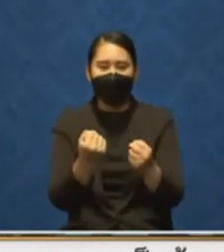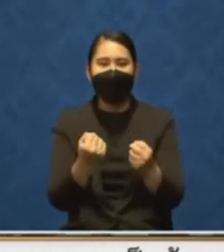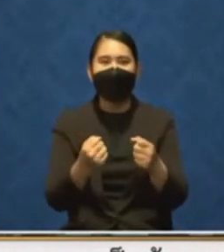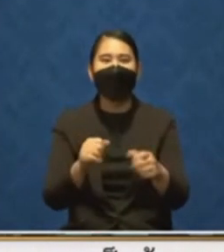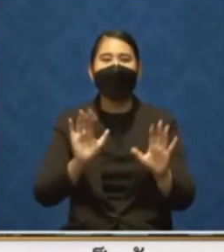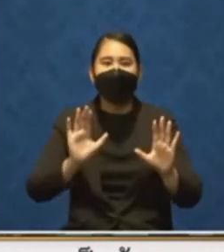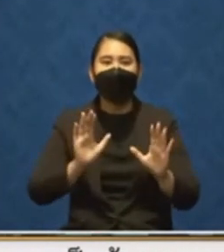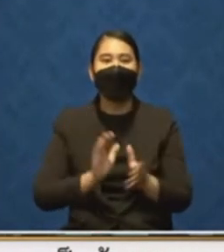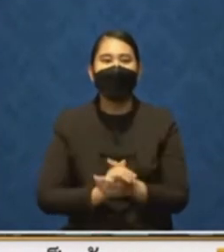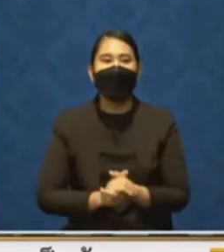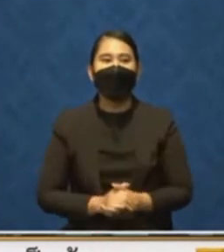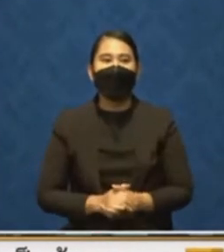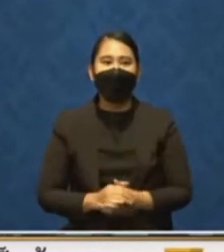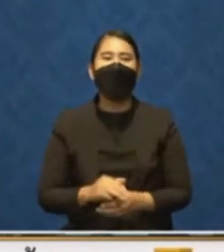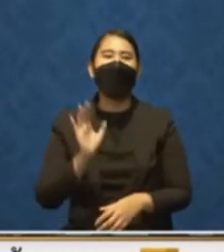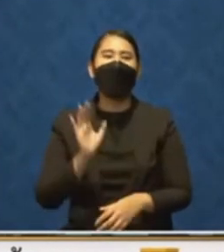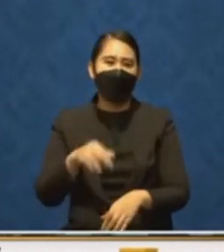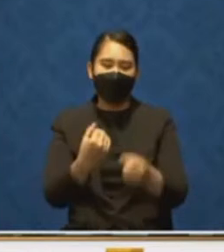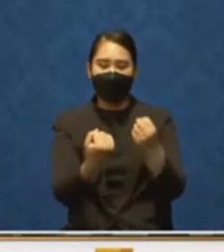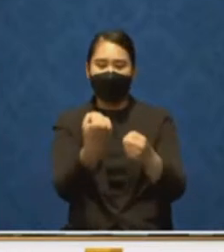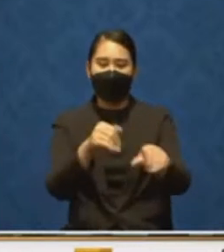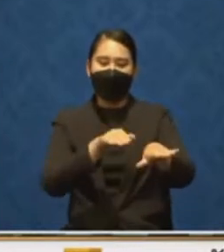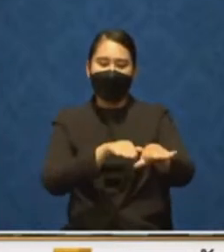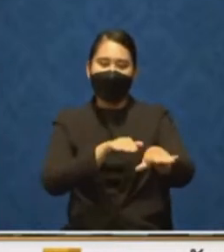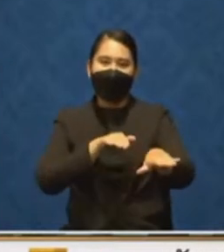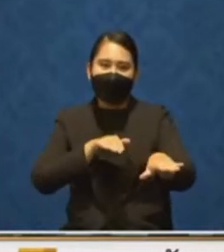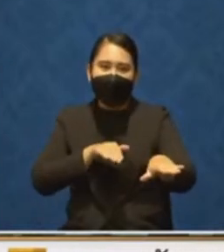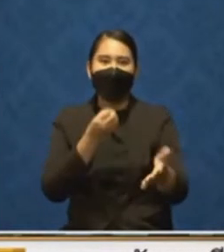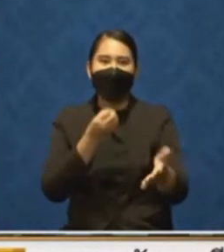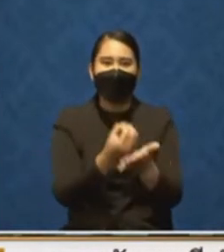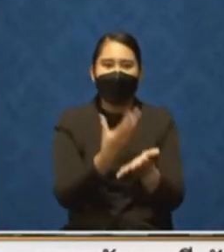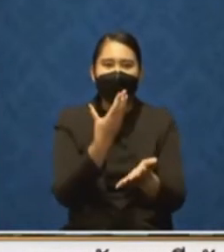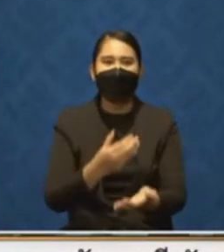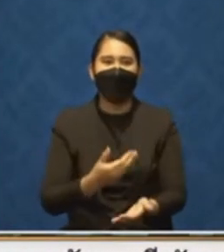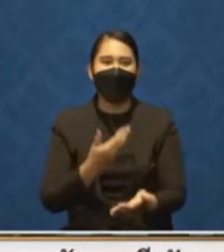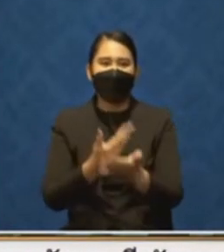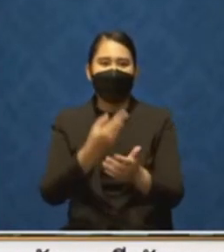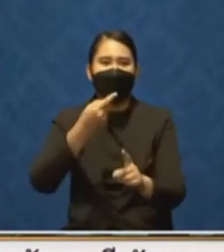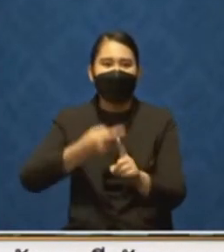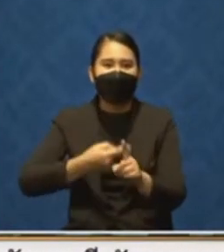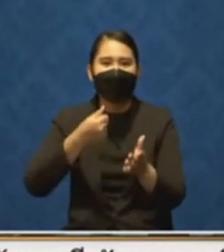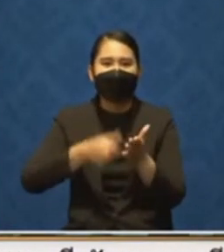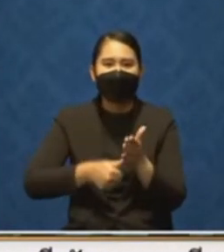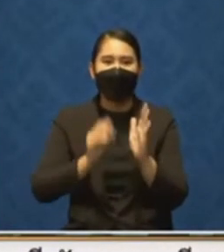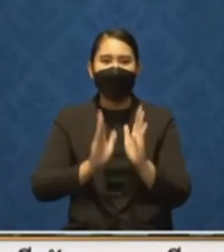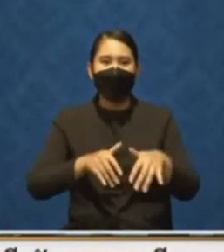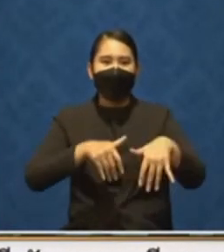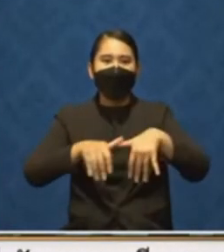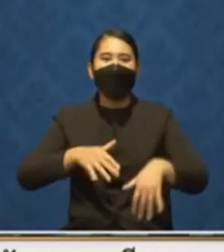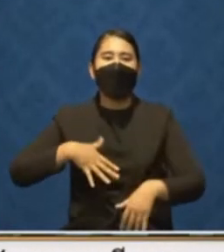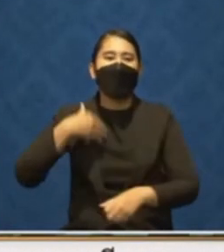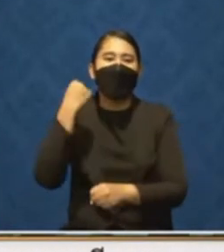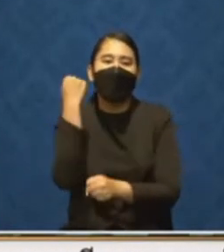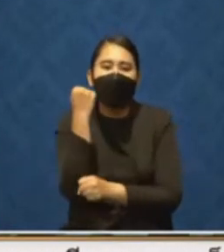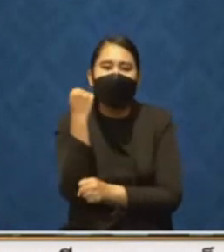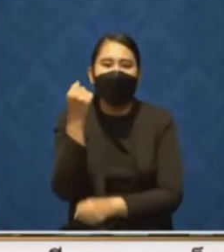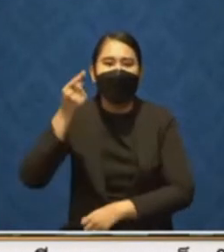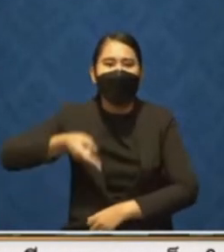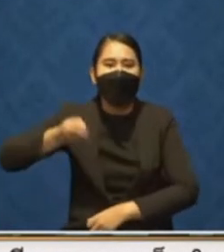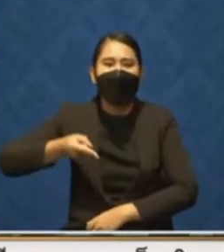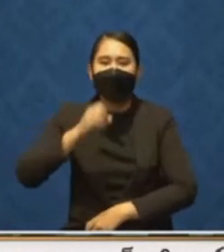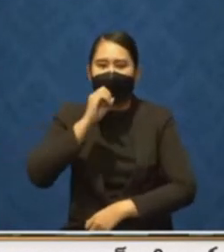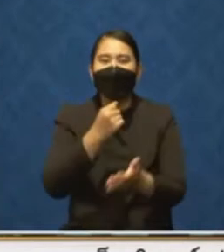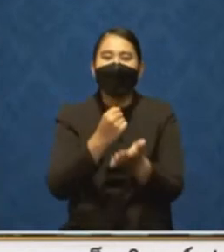มีรถนำขบวนคุณกินหนูอยู่สบายกินเงินเดือนเราแล้วประชาชนก็ไม่มีอะไรเลยก็ยากจนเหมือนเดิมแล้วคุณจะบอกว่า